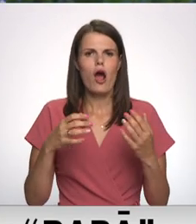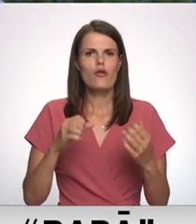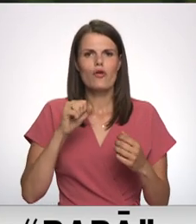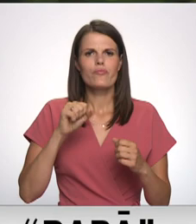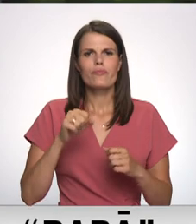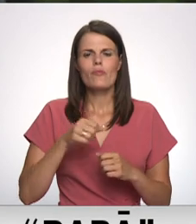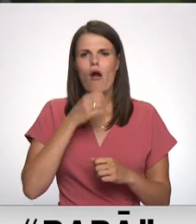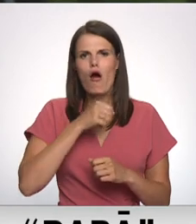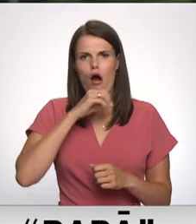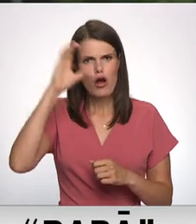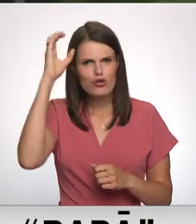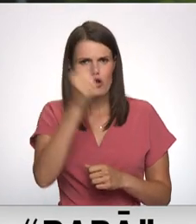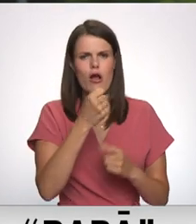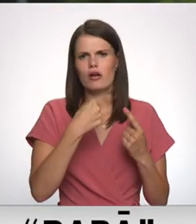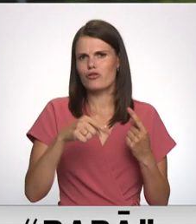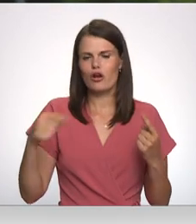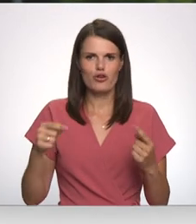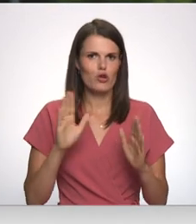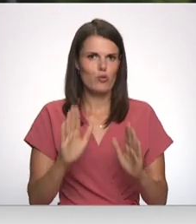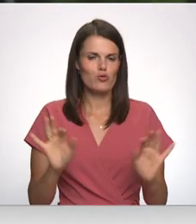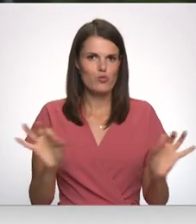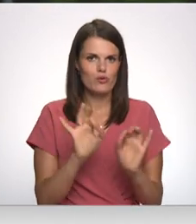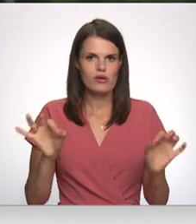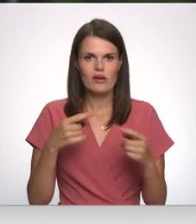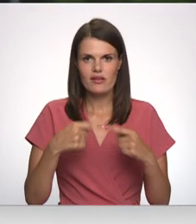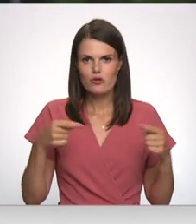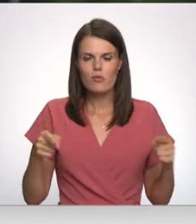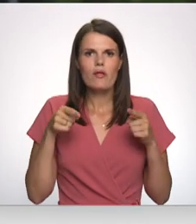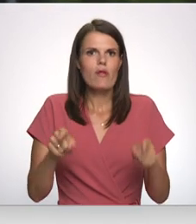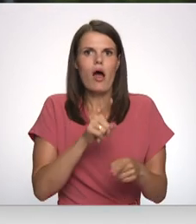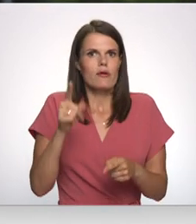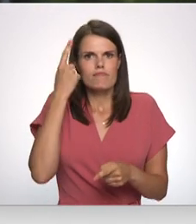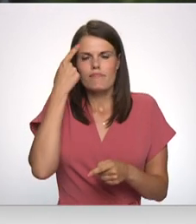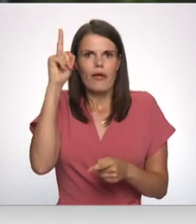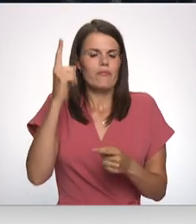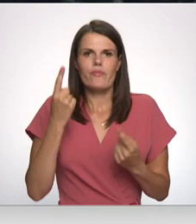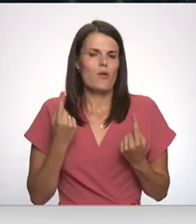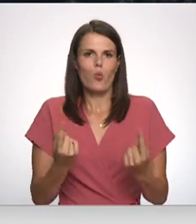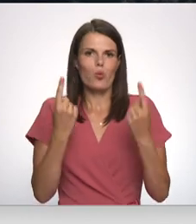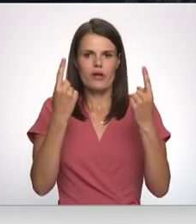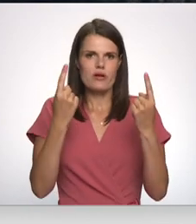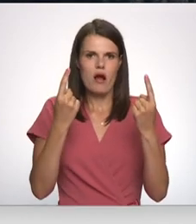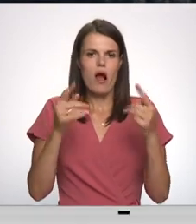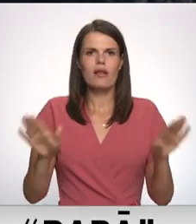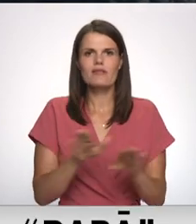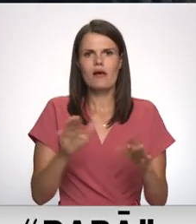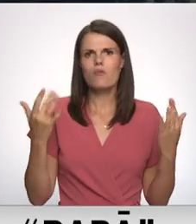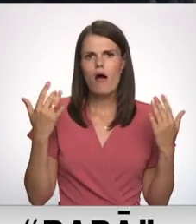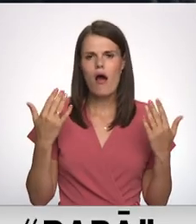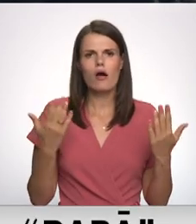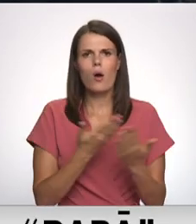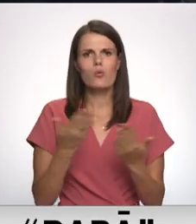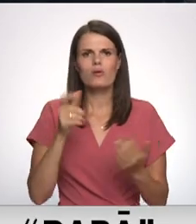un bungas. Tā ir ģeniāla ideja – koncerts mežā, kur skaņu veidē iesaistās ezers, kalns un mežs, kur cilvēkiem